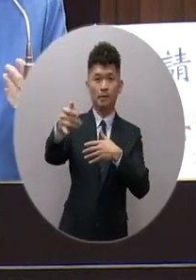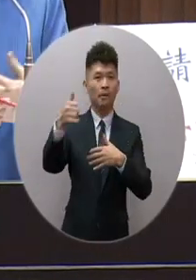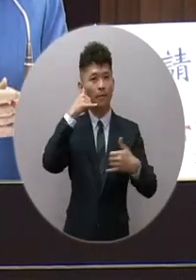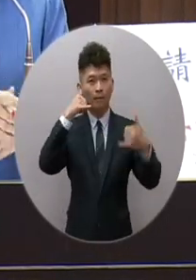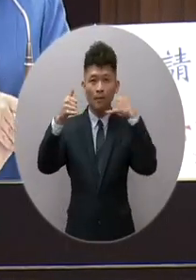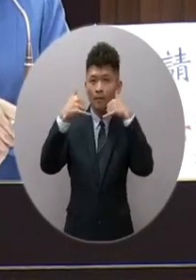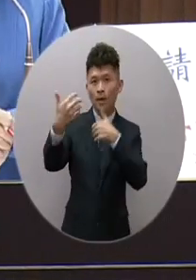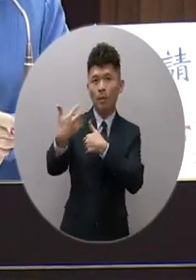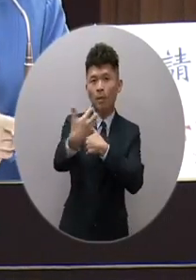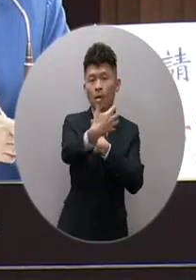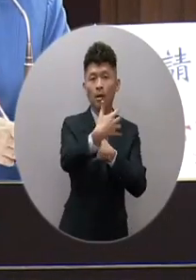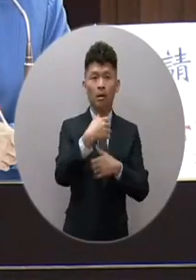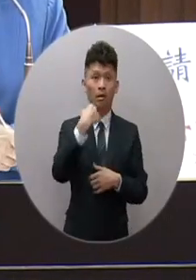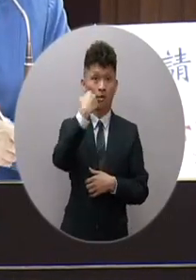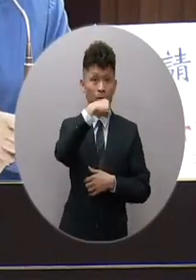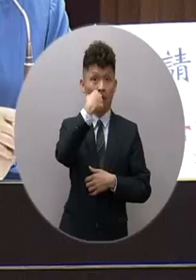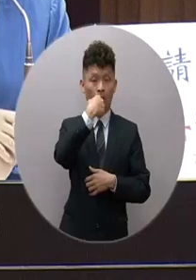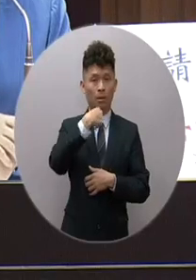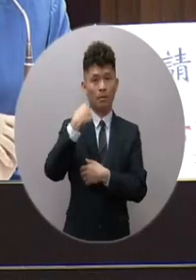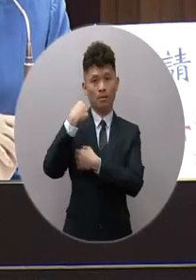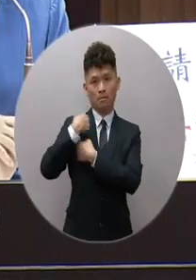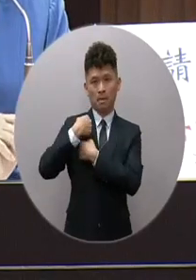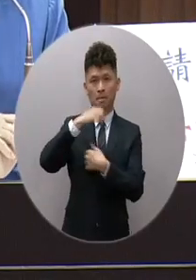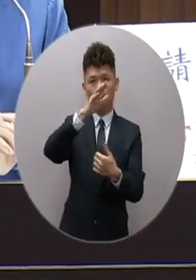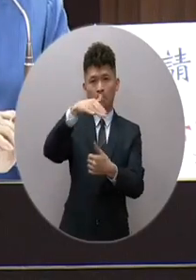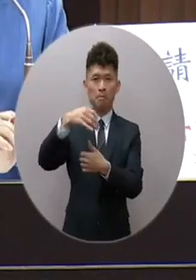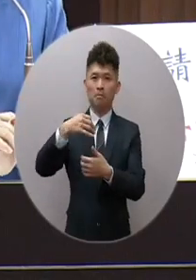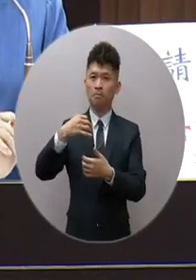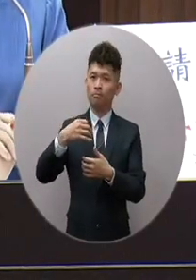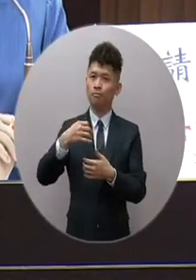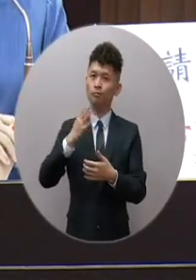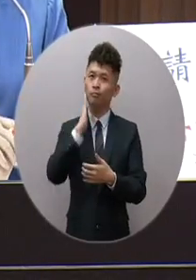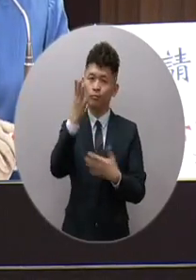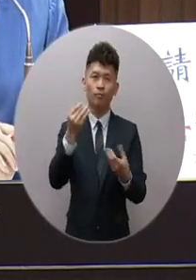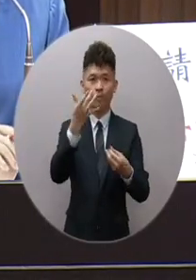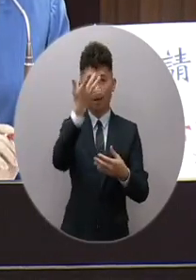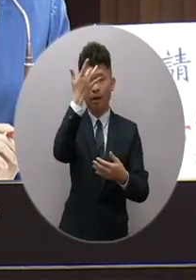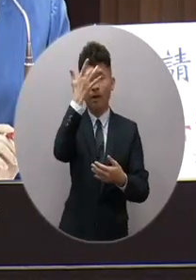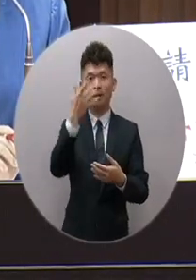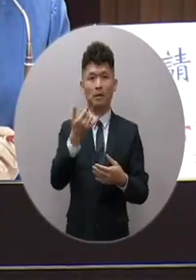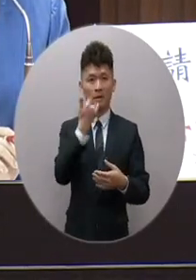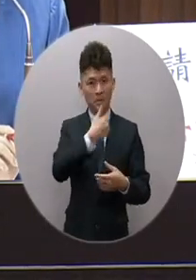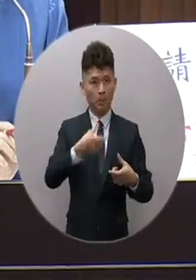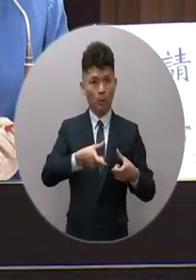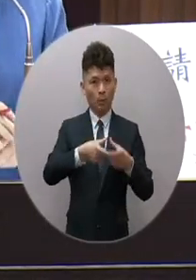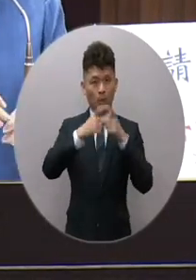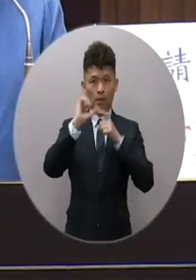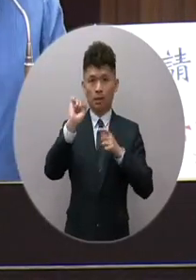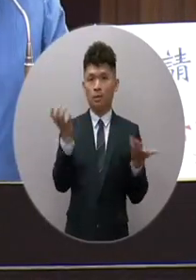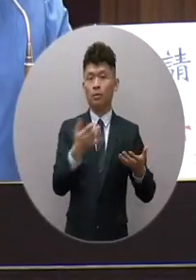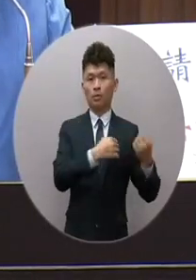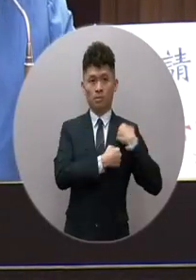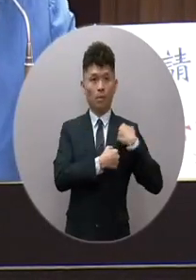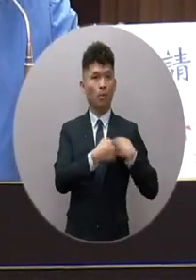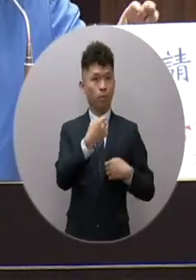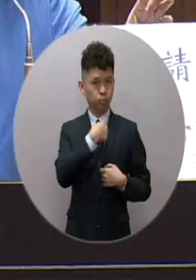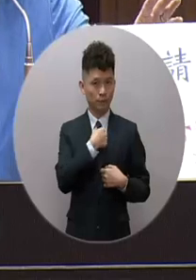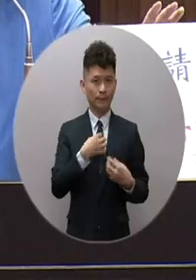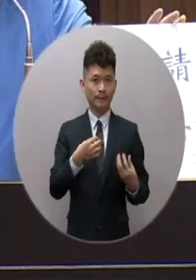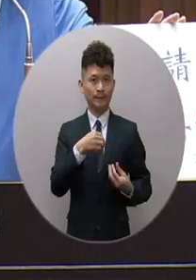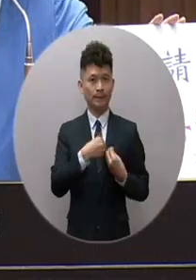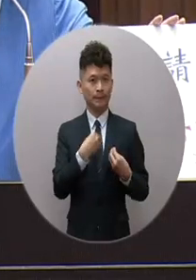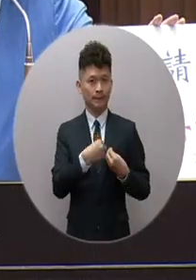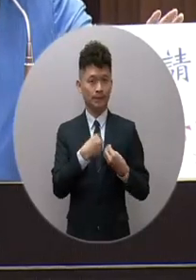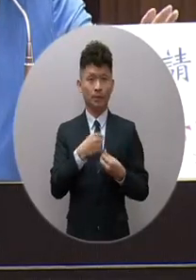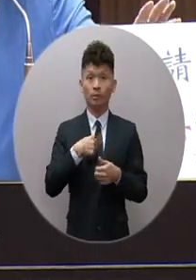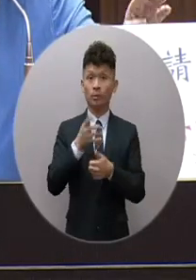话来说，哎呦，台湾的那个募兵制很不顺利。所以呢，可能会恢复征兵制。那我当时就质询的